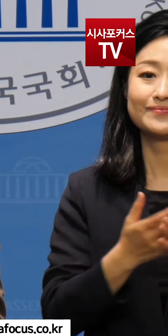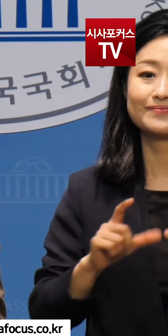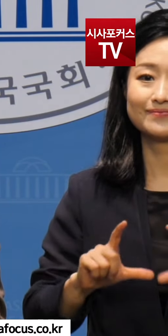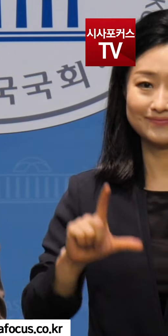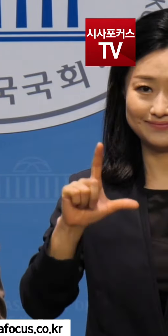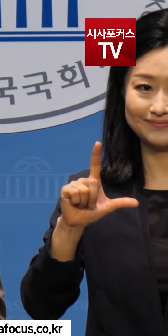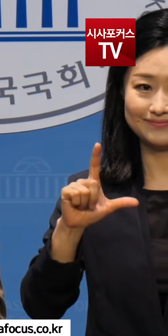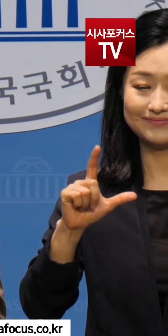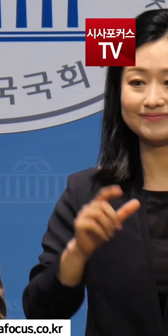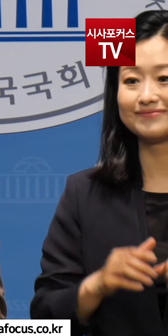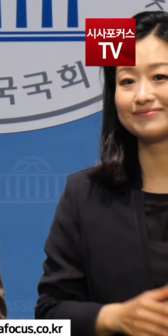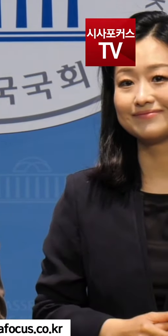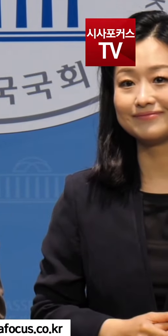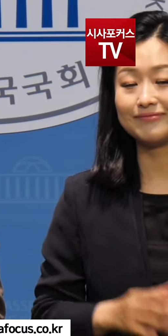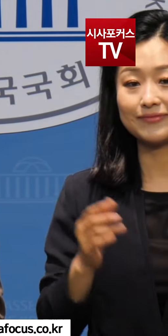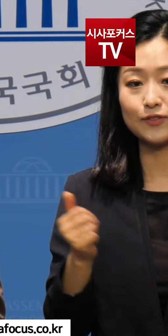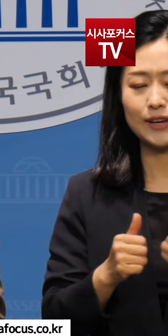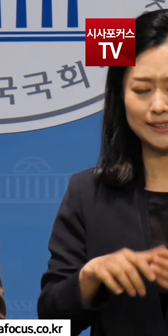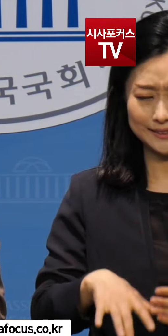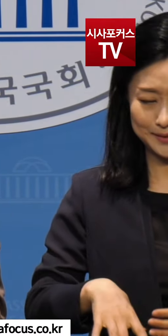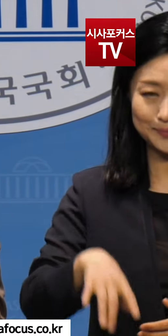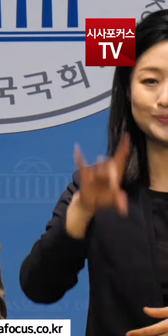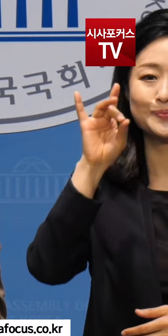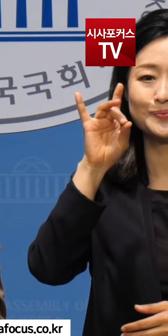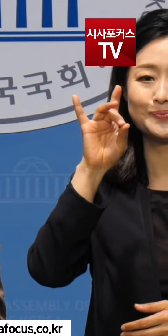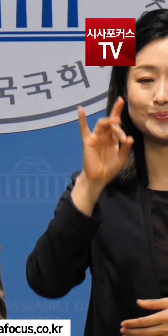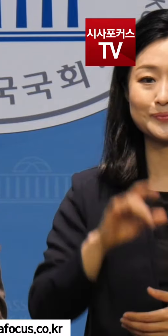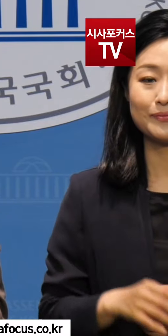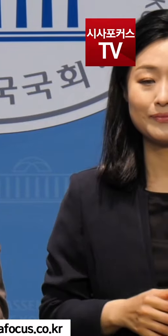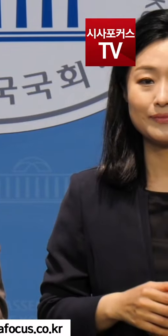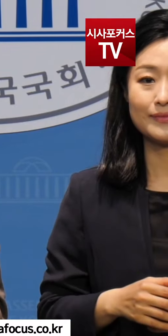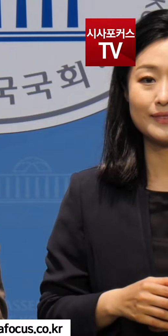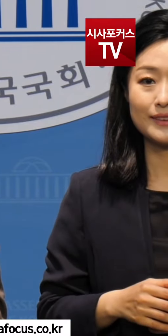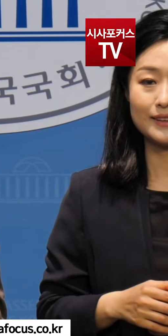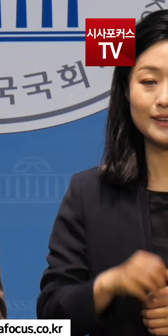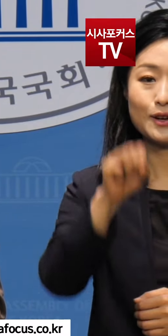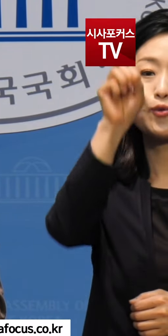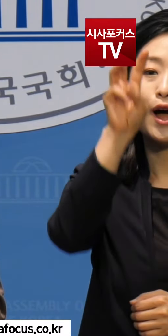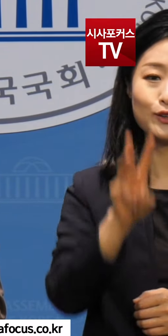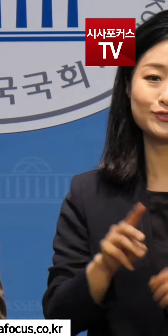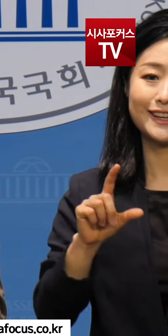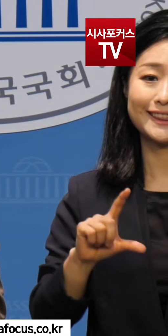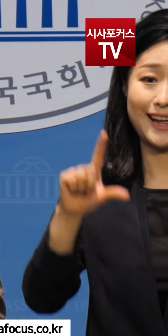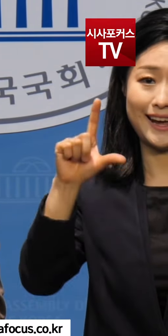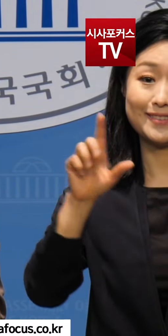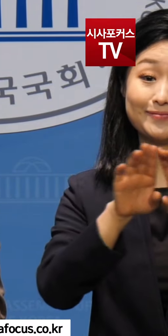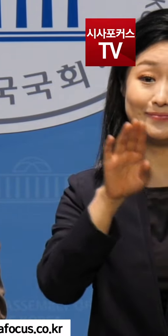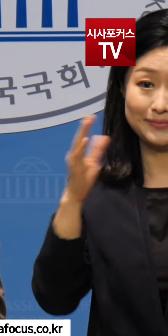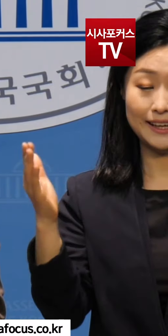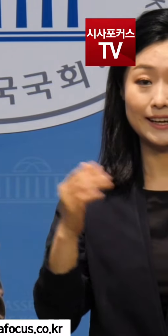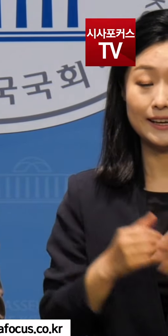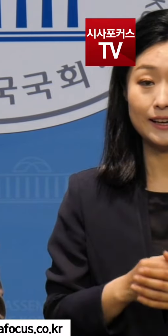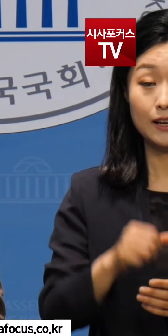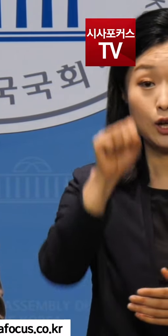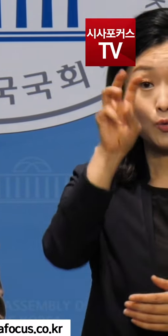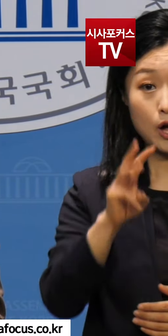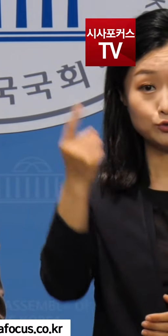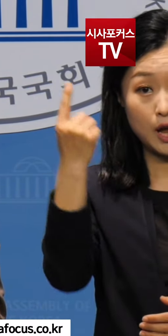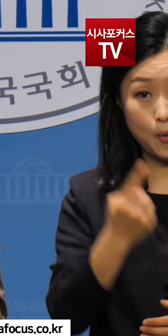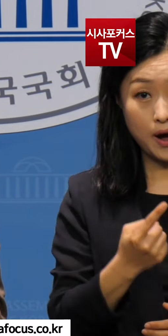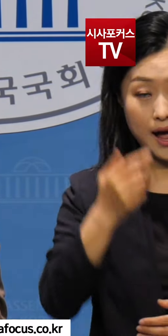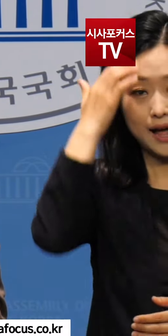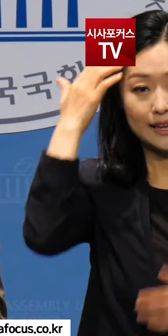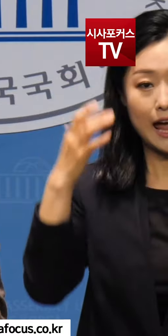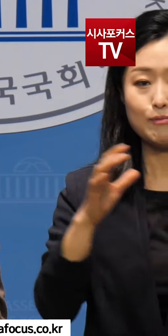맞아 국회에서 처음으로 국회 광주의 날을 열게 되었습니다. 광주가 온다,